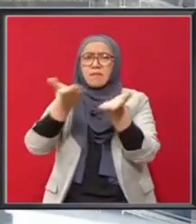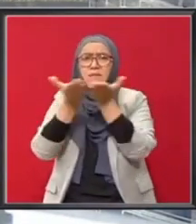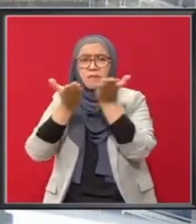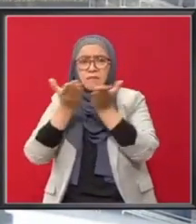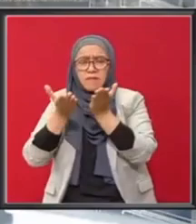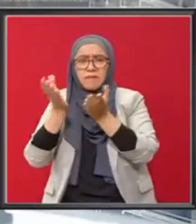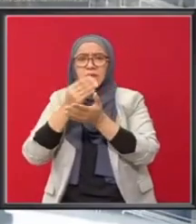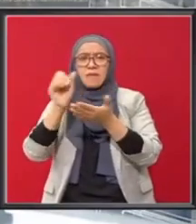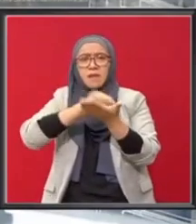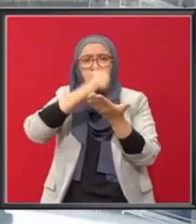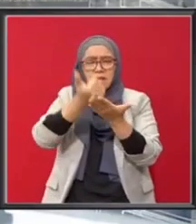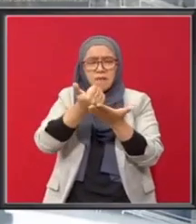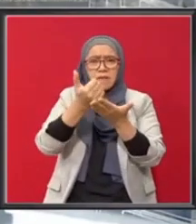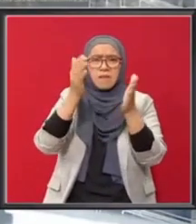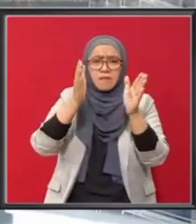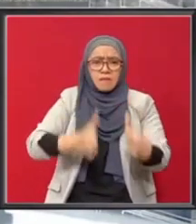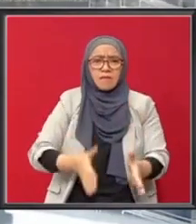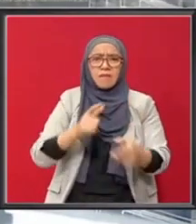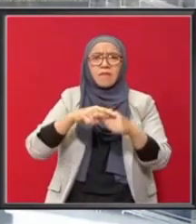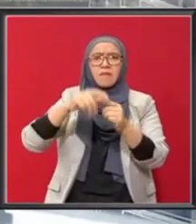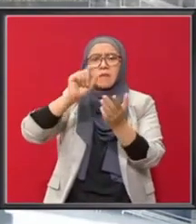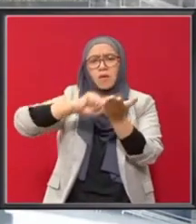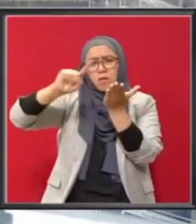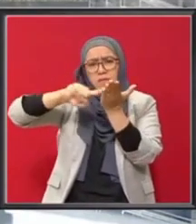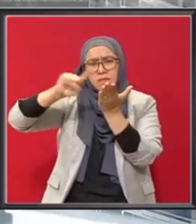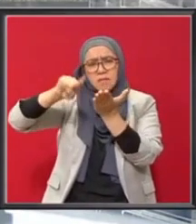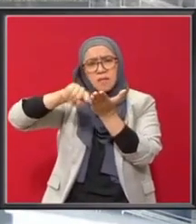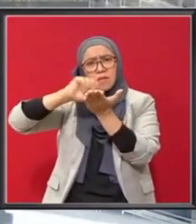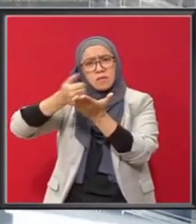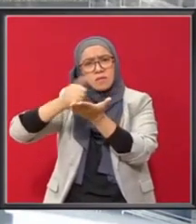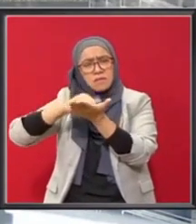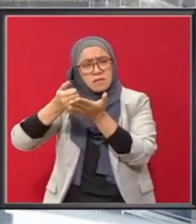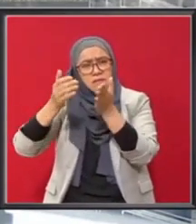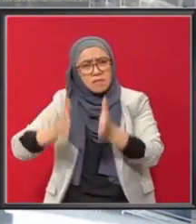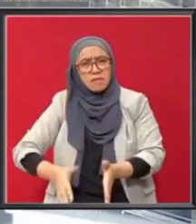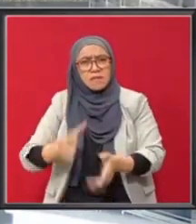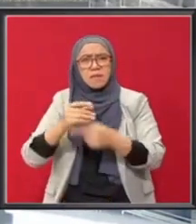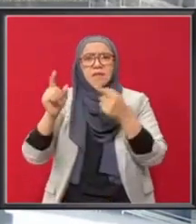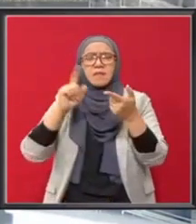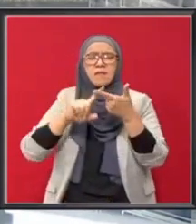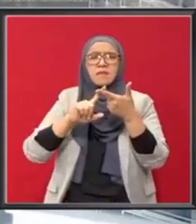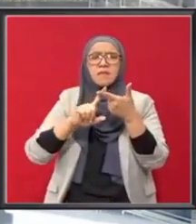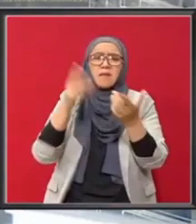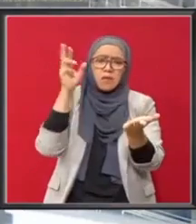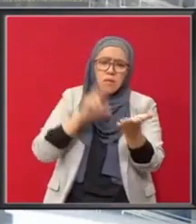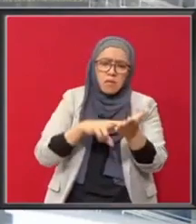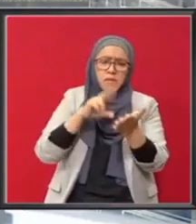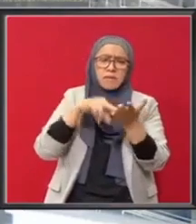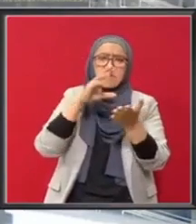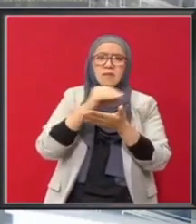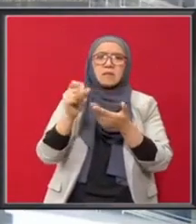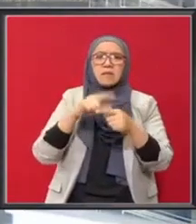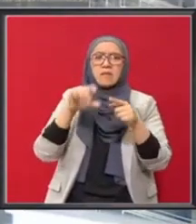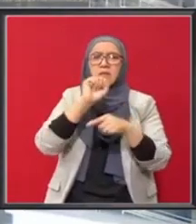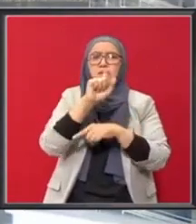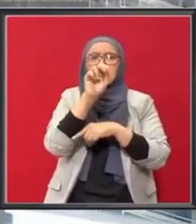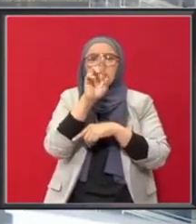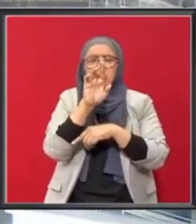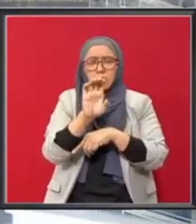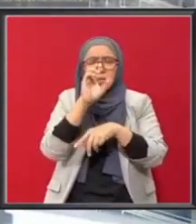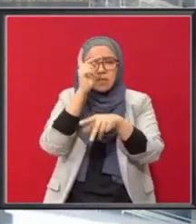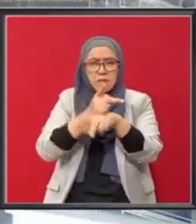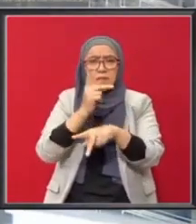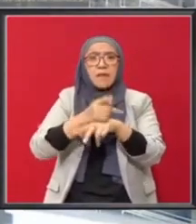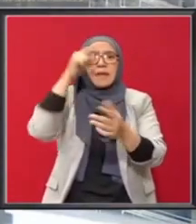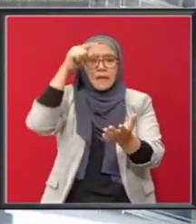accountant auditors Metris recording recording and stopping klub yang ini dijangka akan yang dibuat